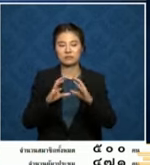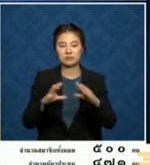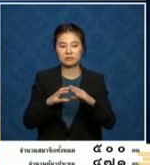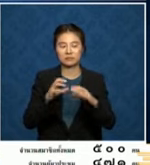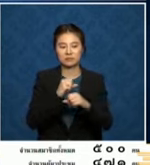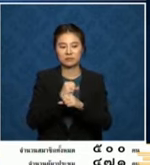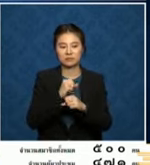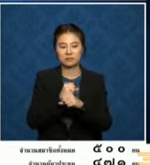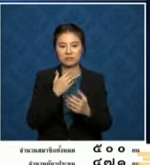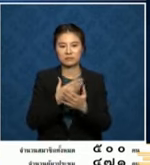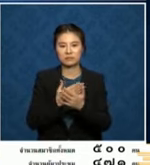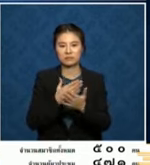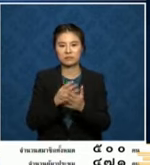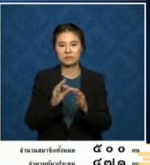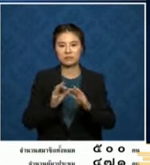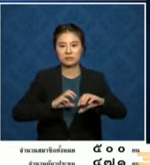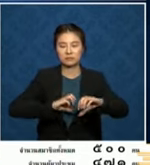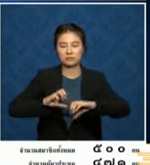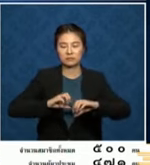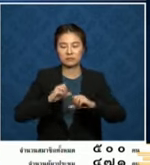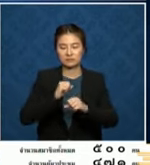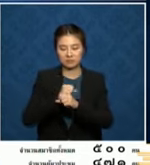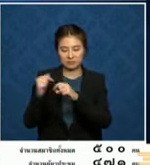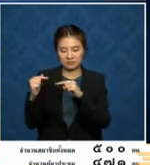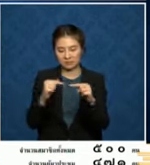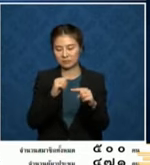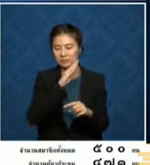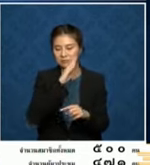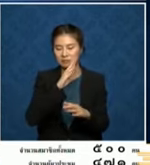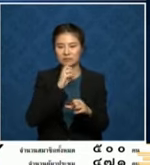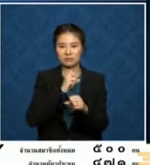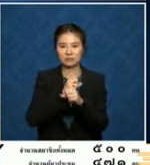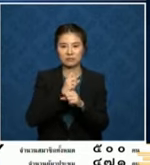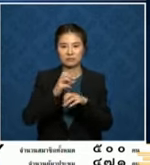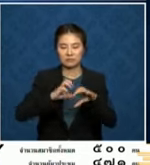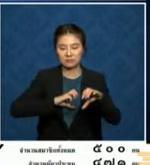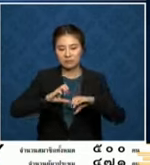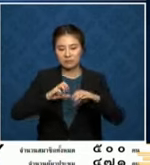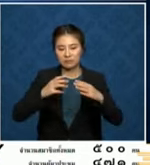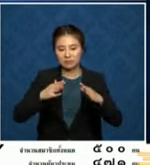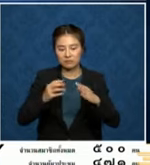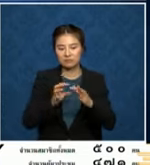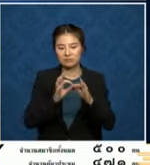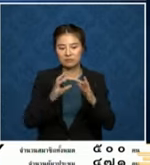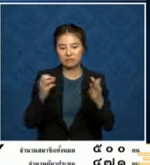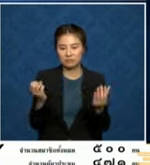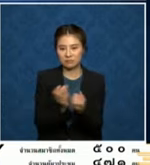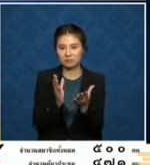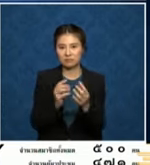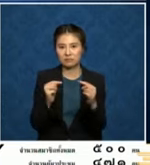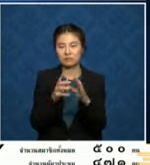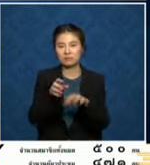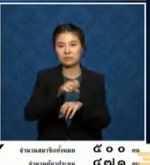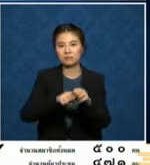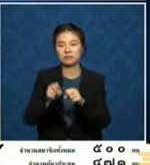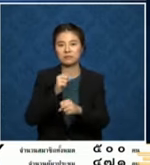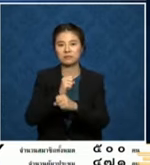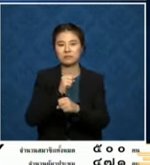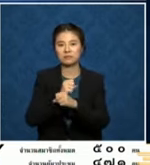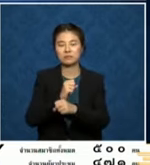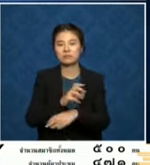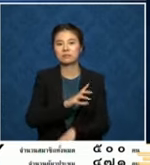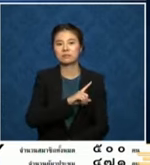บประมาณและต้องดำเนินการอย่างต่อเนื่องหากไม่ดำเนินการจะก่อให้เกิดความเสียหายต่อการปฏิบัติราชการ